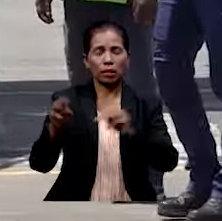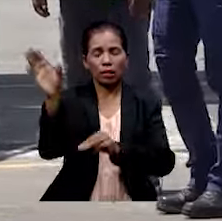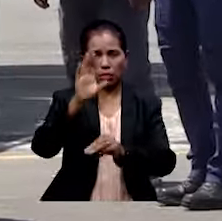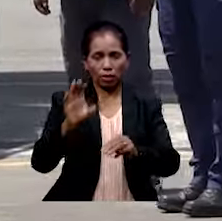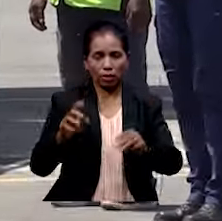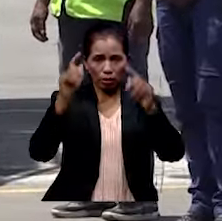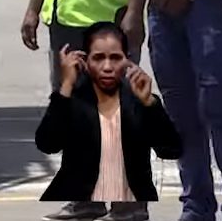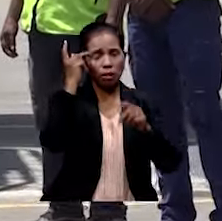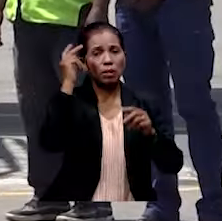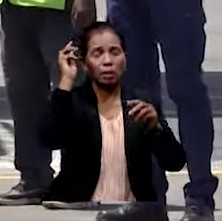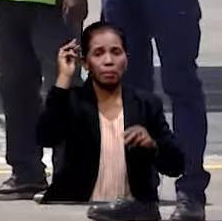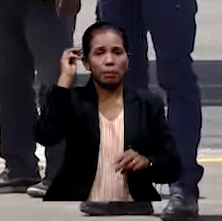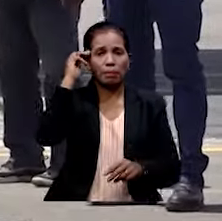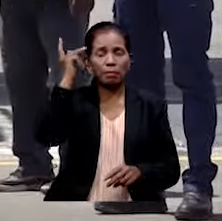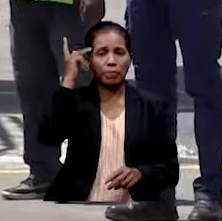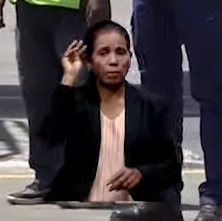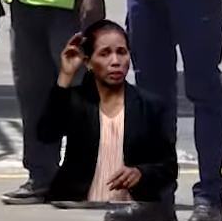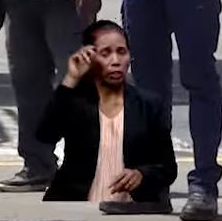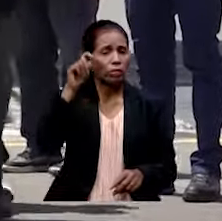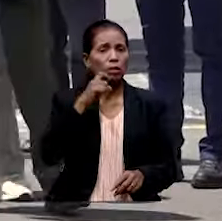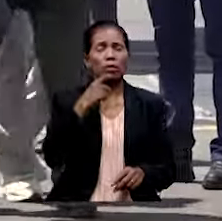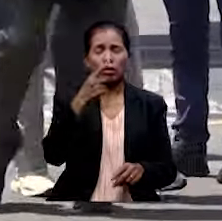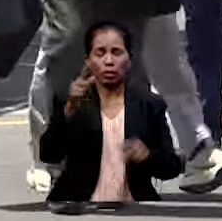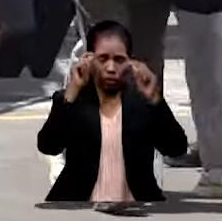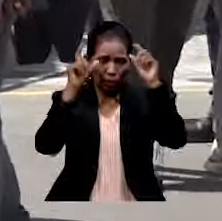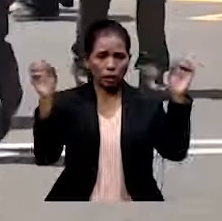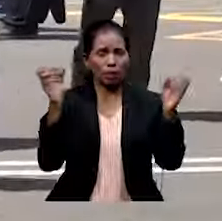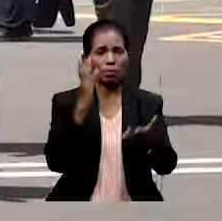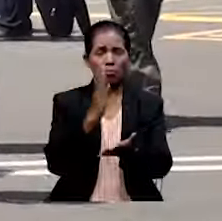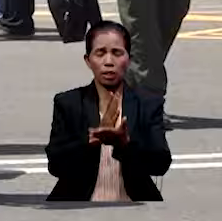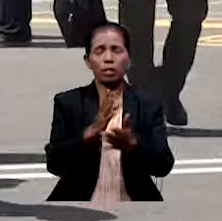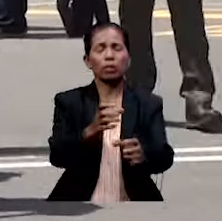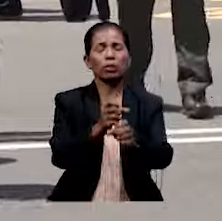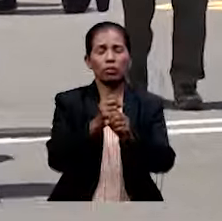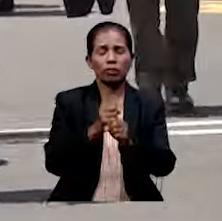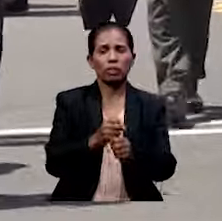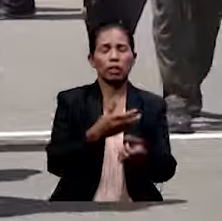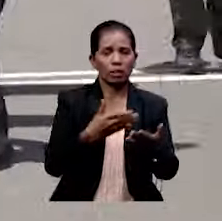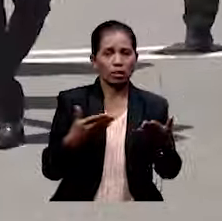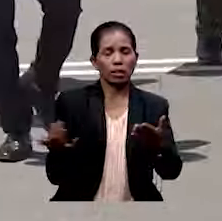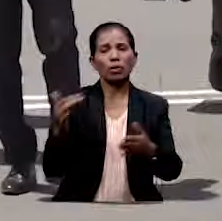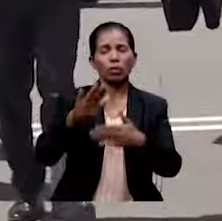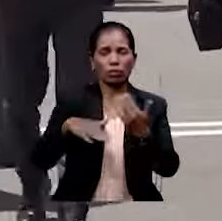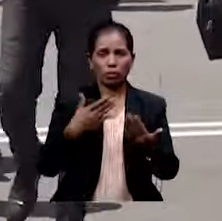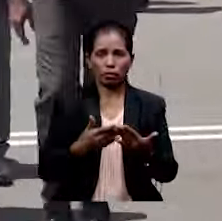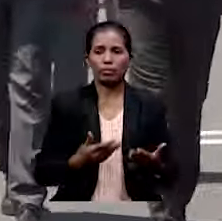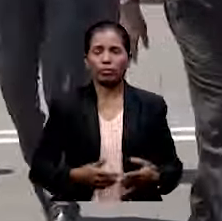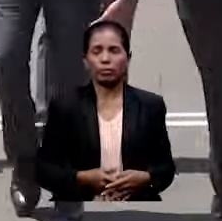nune, Primer Ministro Kairala Sananagus mengateten, Timor-Leste seila para atu halo eksplorasaun ba rekurs hirak ne.